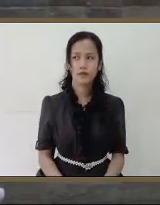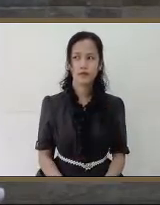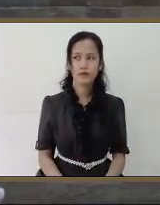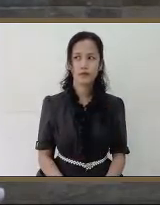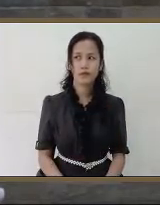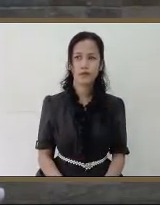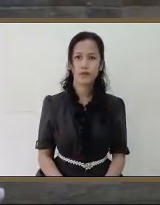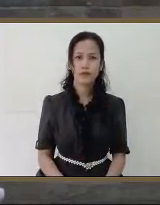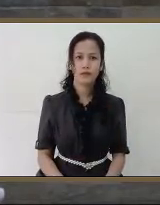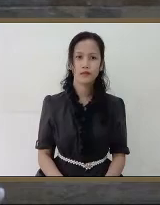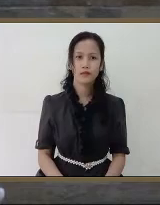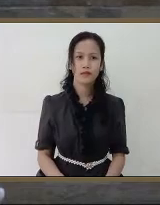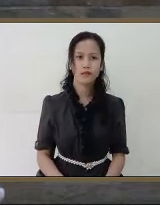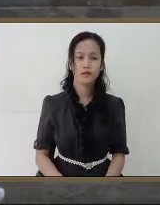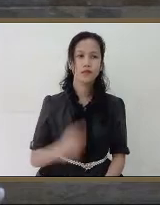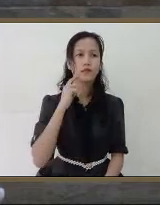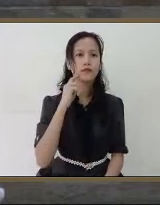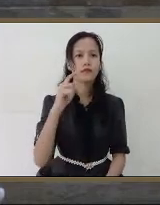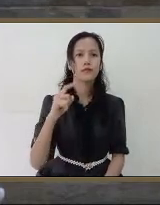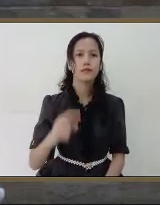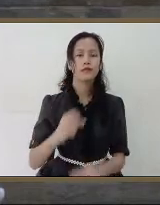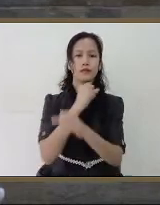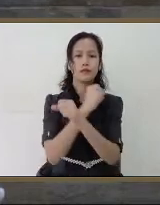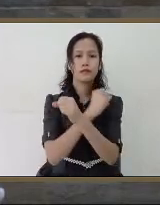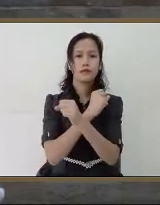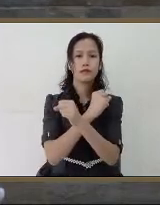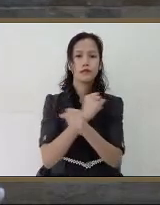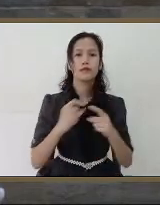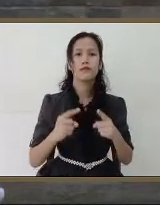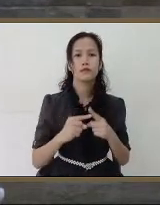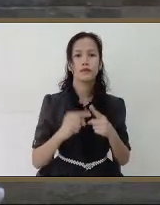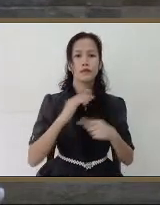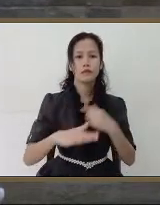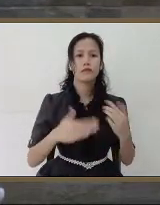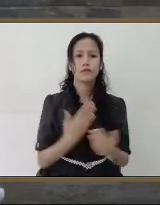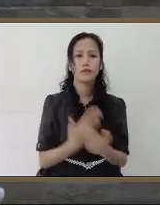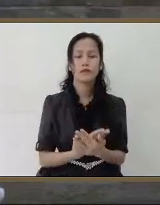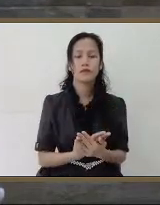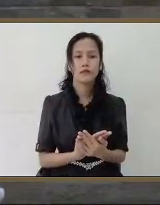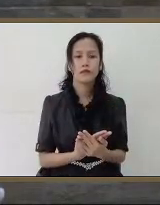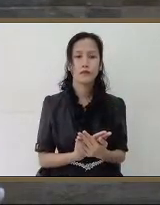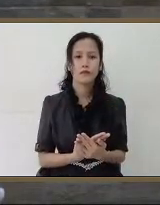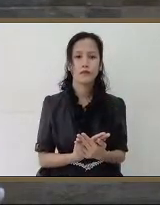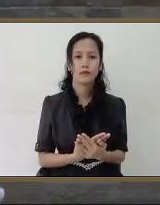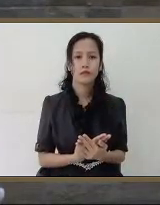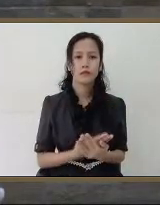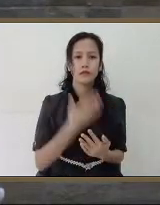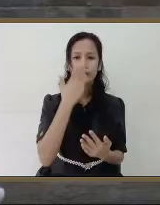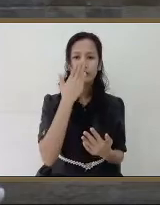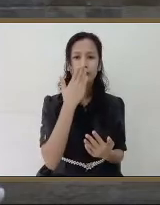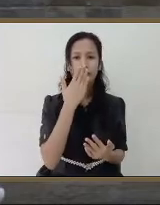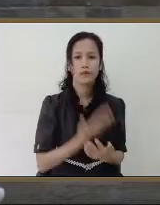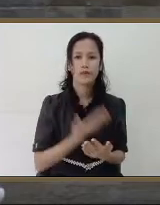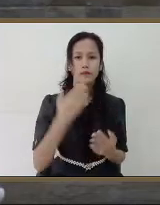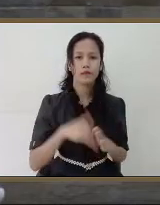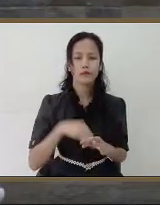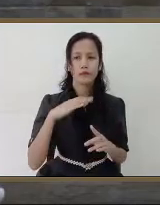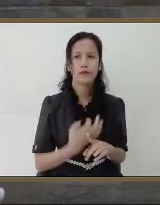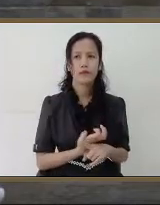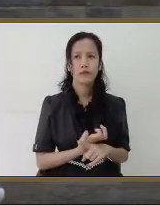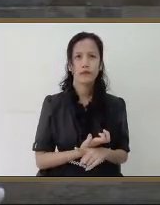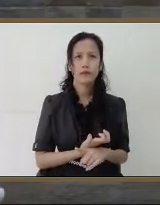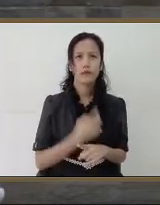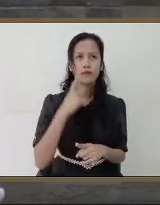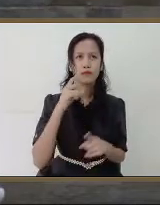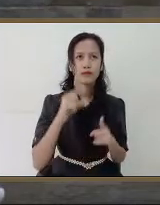ng pag-iingat ni Ezra sa mga detalye na ibinibigay sa kanya ng Diyos. Okay? Inuulit ko. Ito